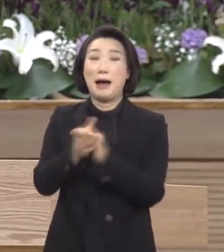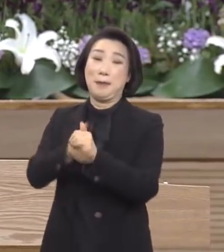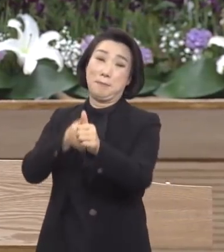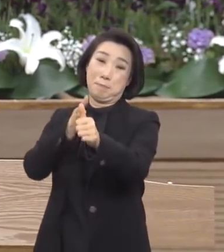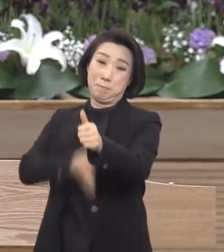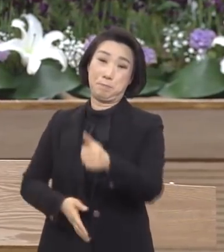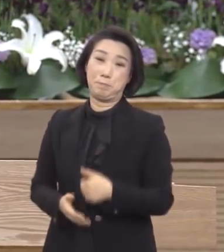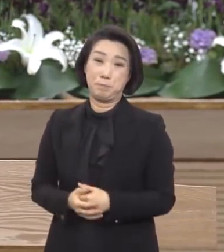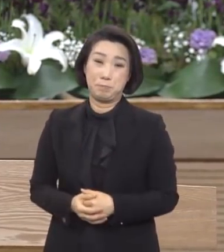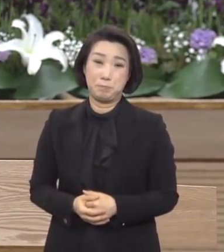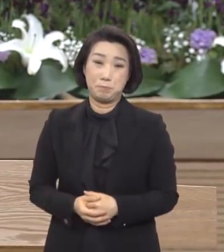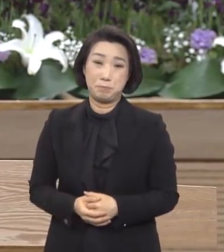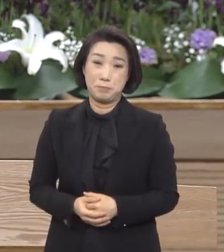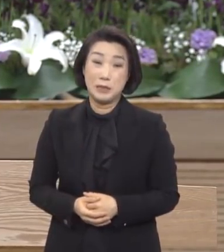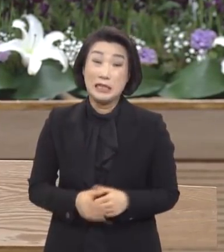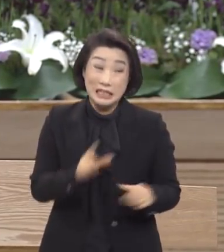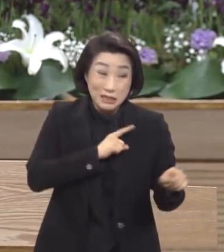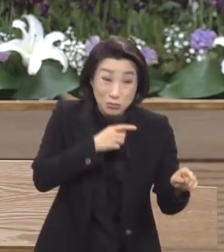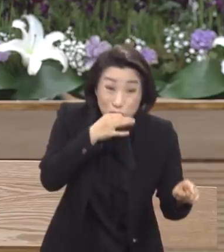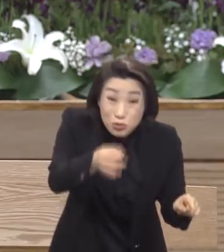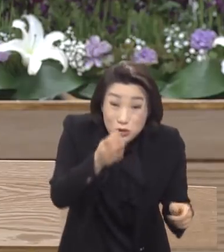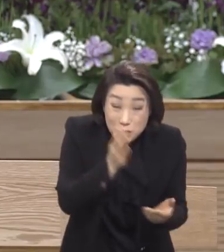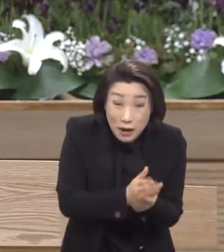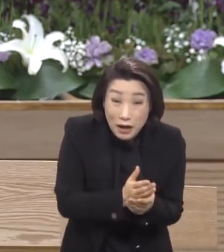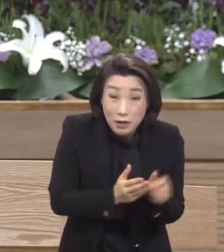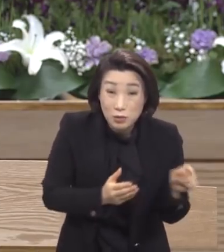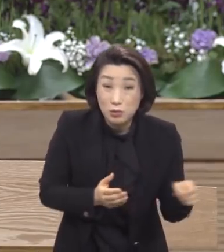합시다. 이름도 부르지 마.